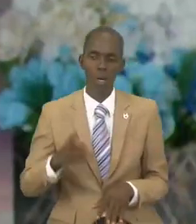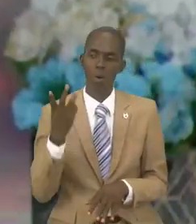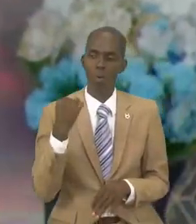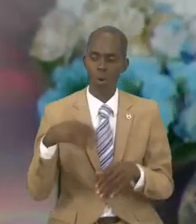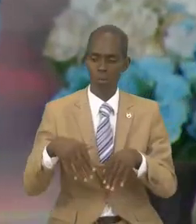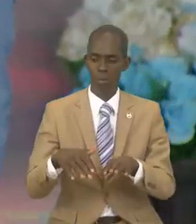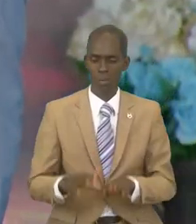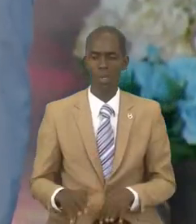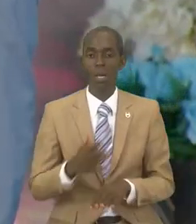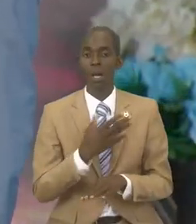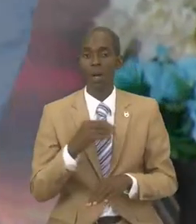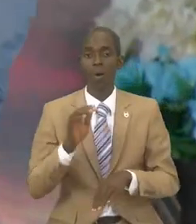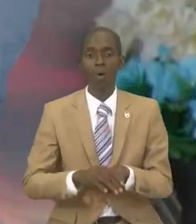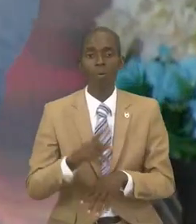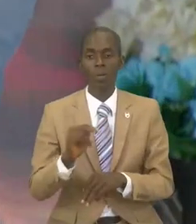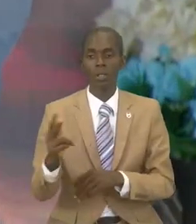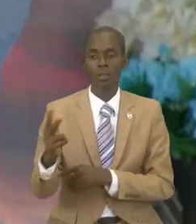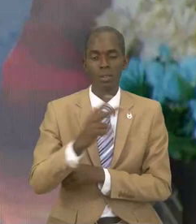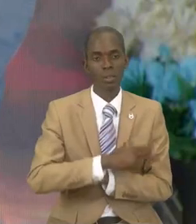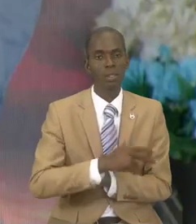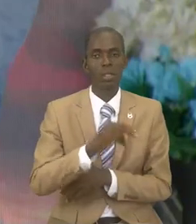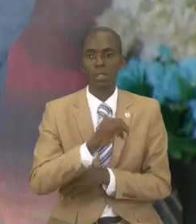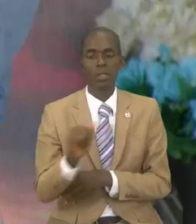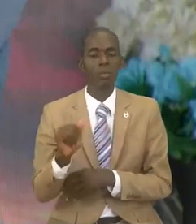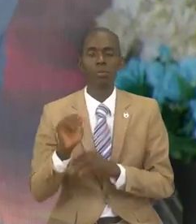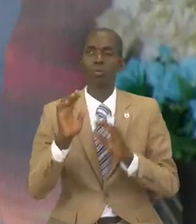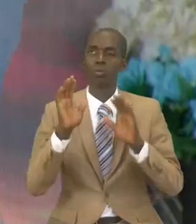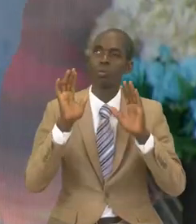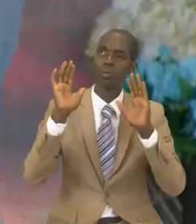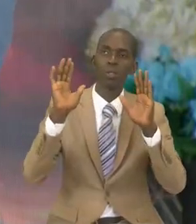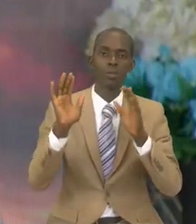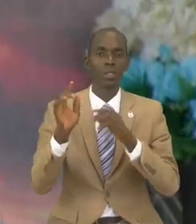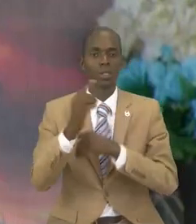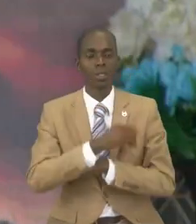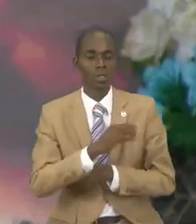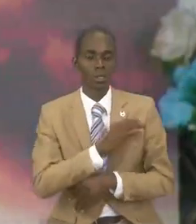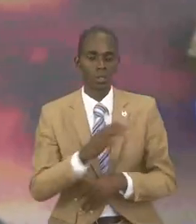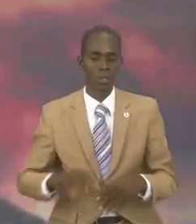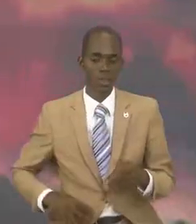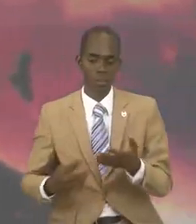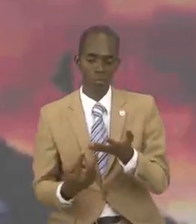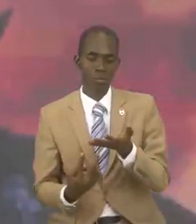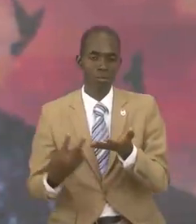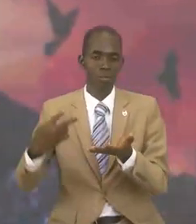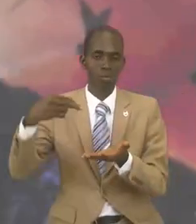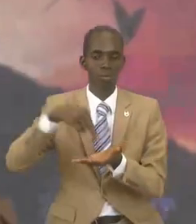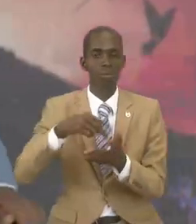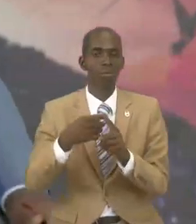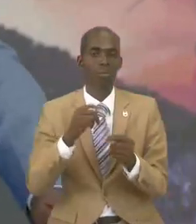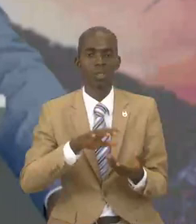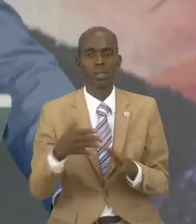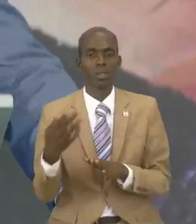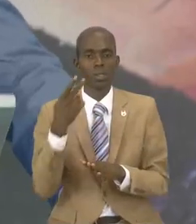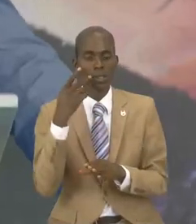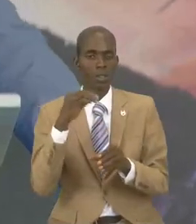été enseveli. Et puis le troisième jour, le jour glorieux, il est ressuscité des